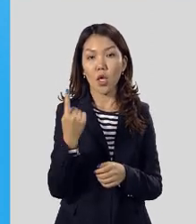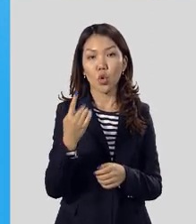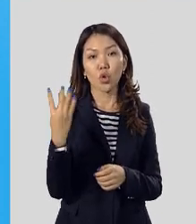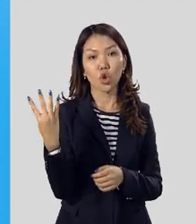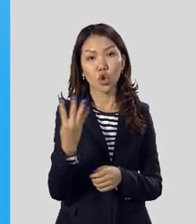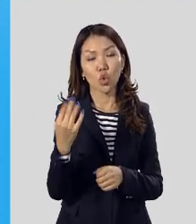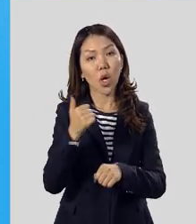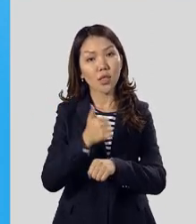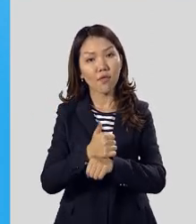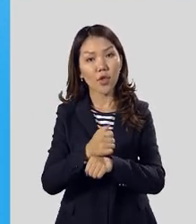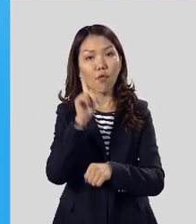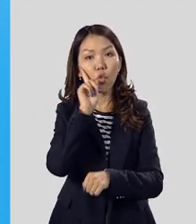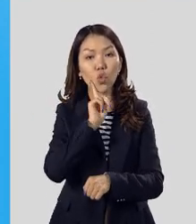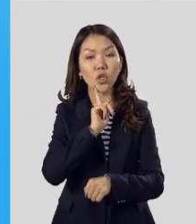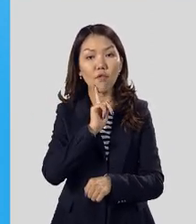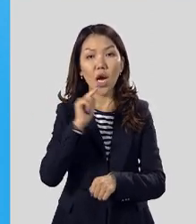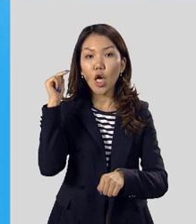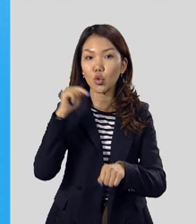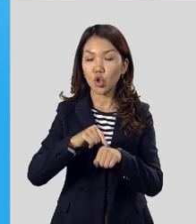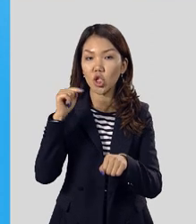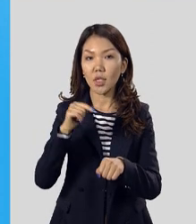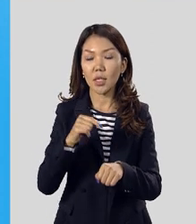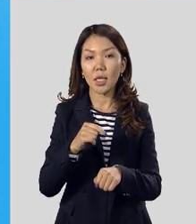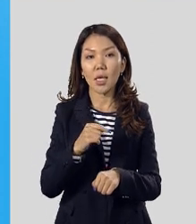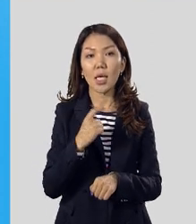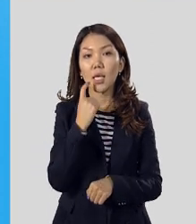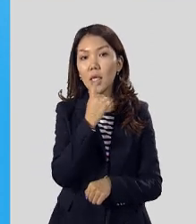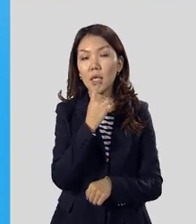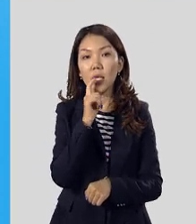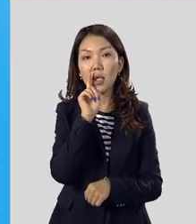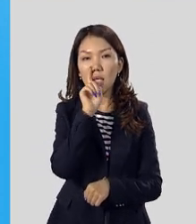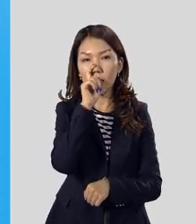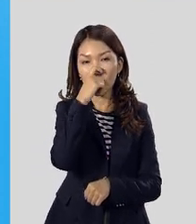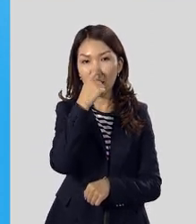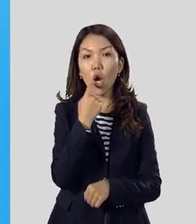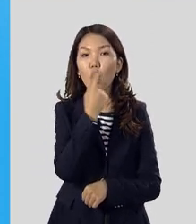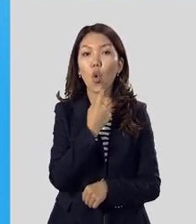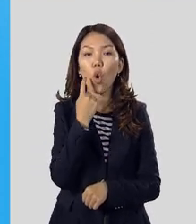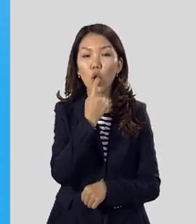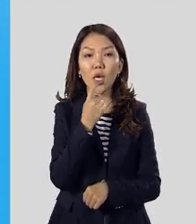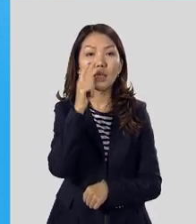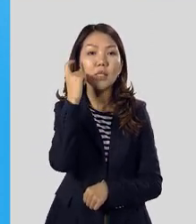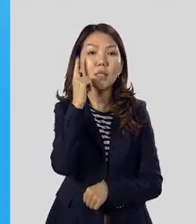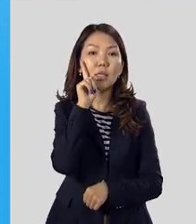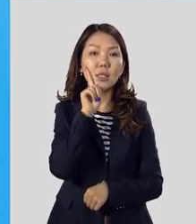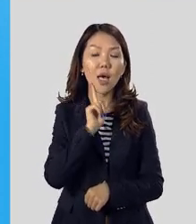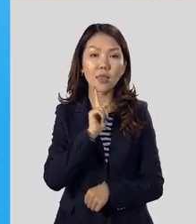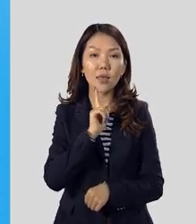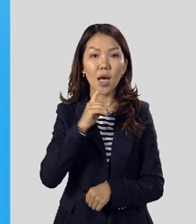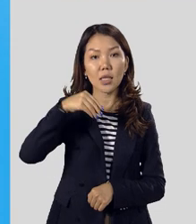4 основных вкусовых ощущений – кислое, горькое, сладкое,